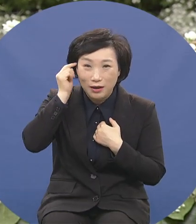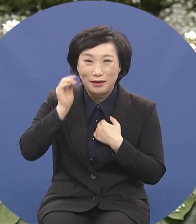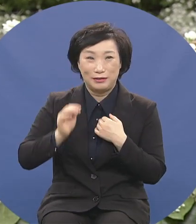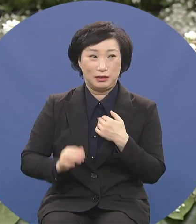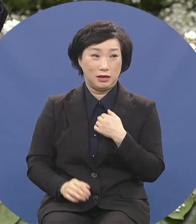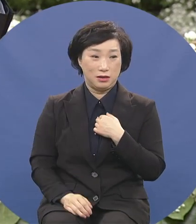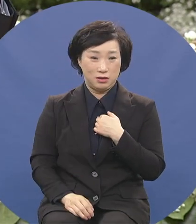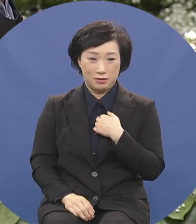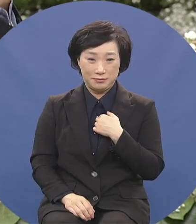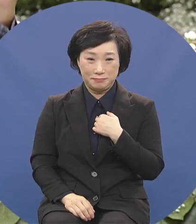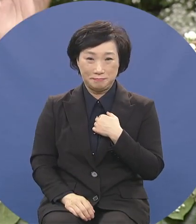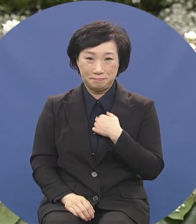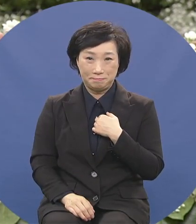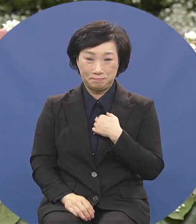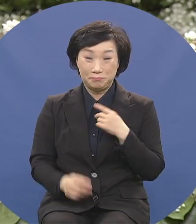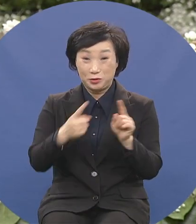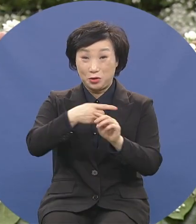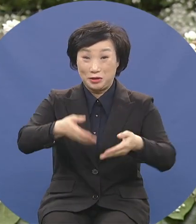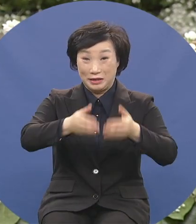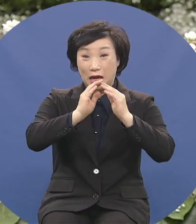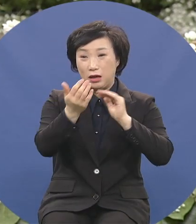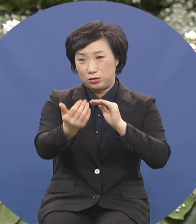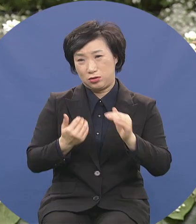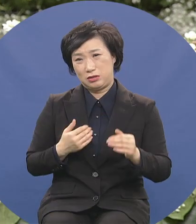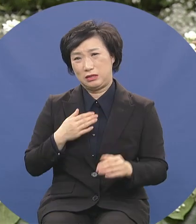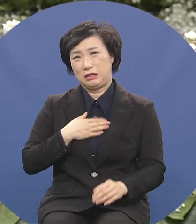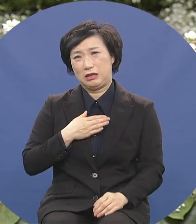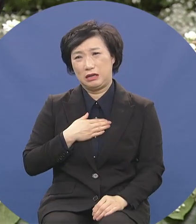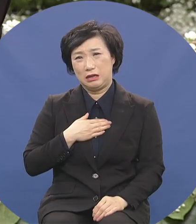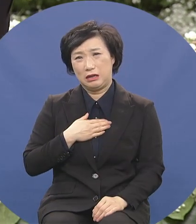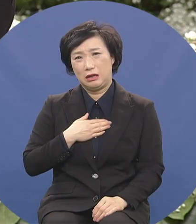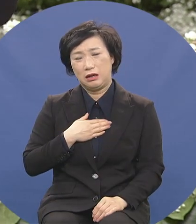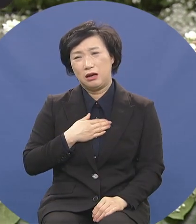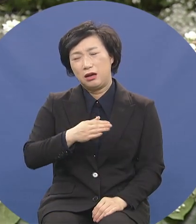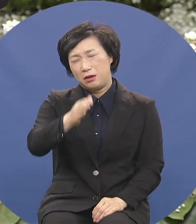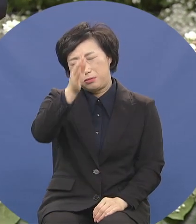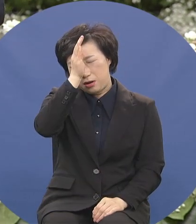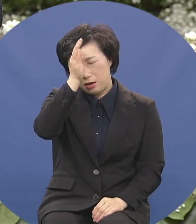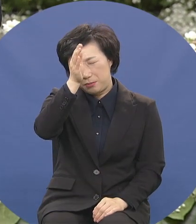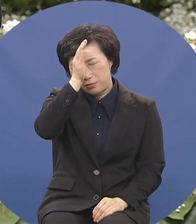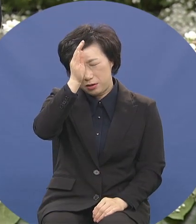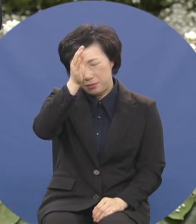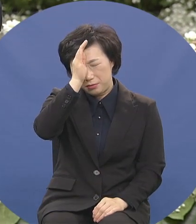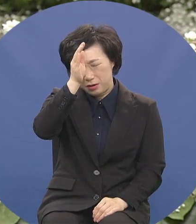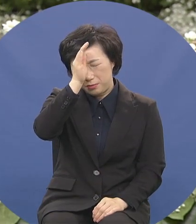저는 교회 개척하기 전에 병들어서 다